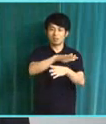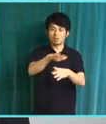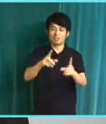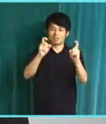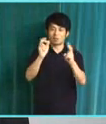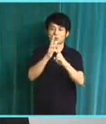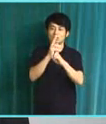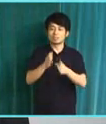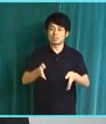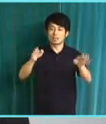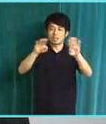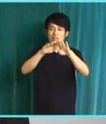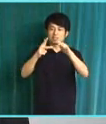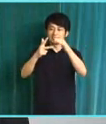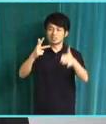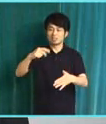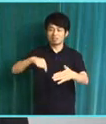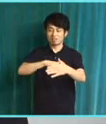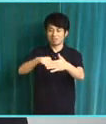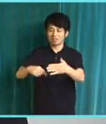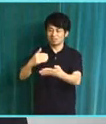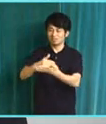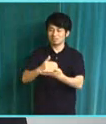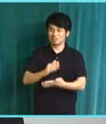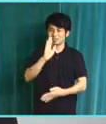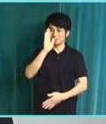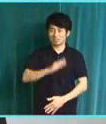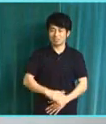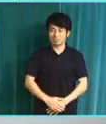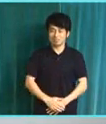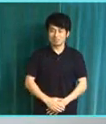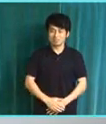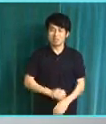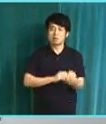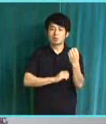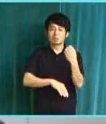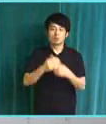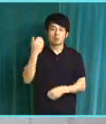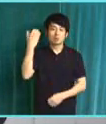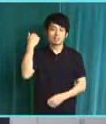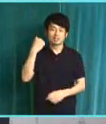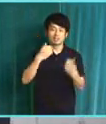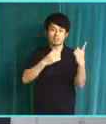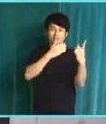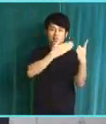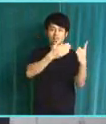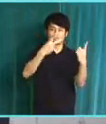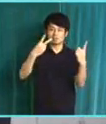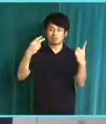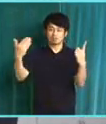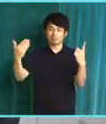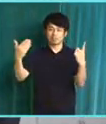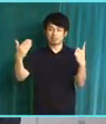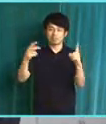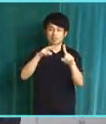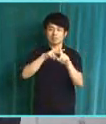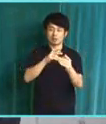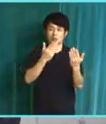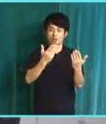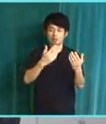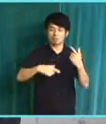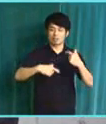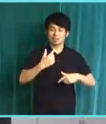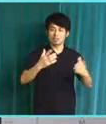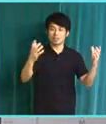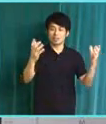館なんですが、どんな施設なのか教えていただけますか。 はい、もともと1929年にこちらの小学校の講堂